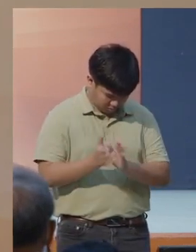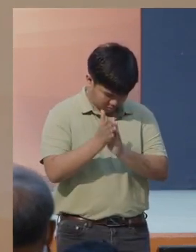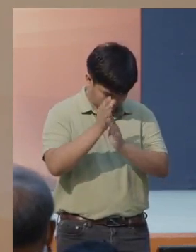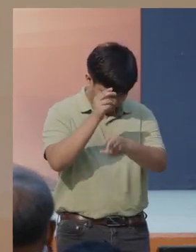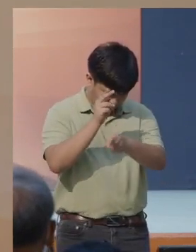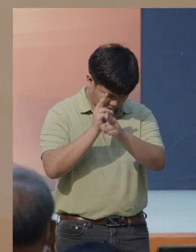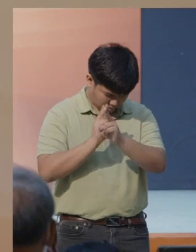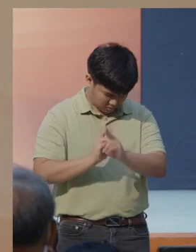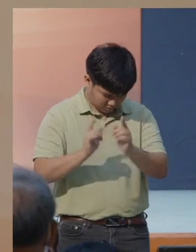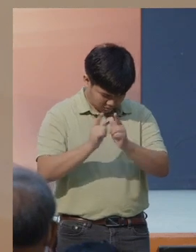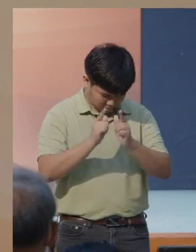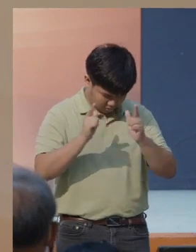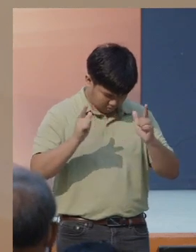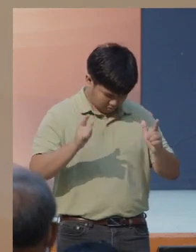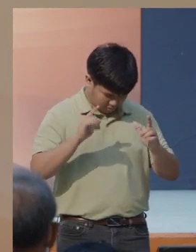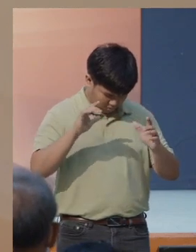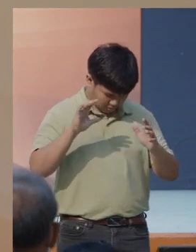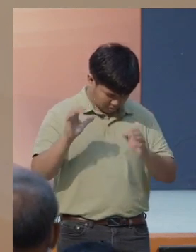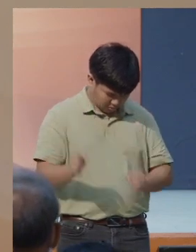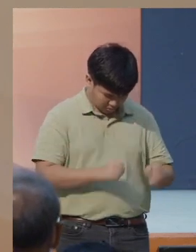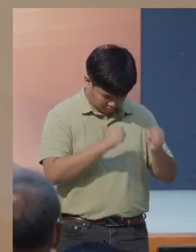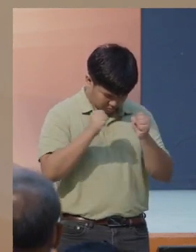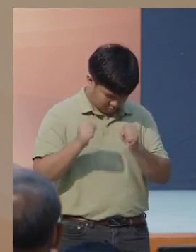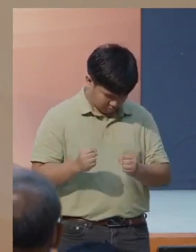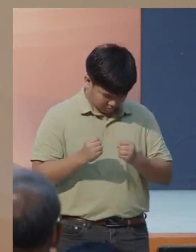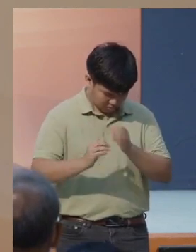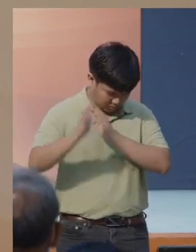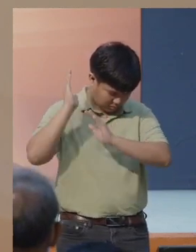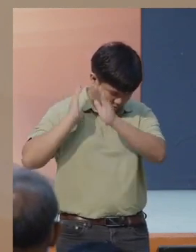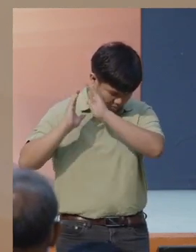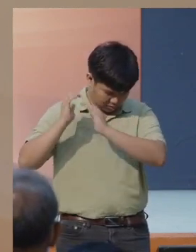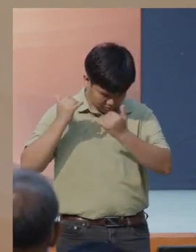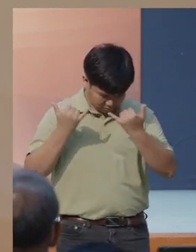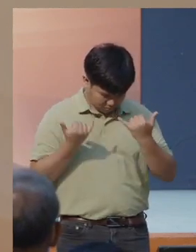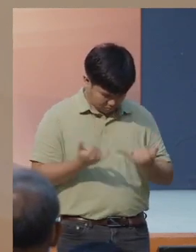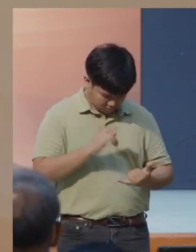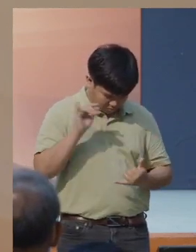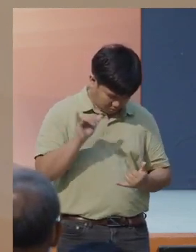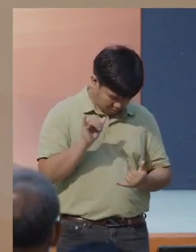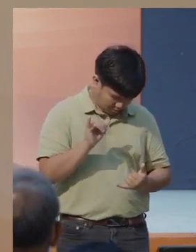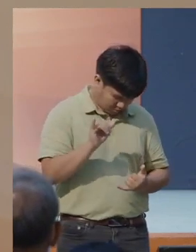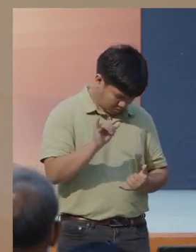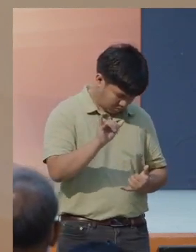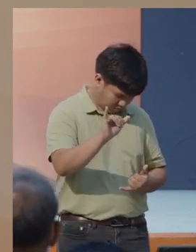karangalan, kadakilaan at kapangyarihan mula pa noong una hanggang ngayon at